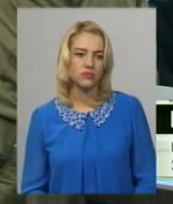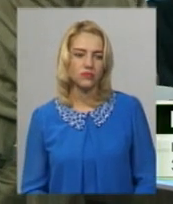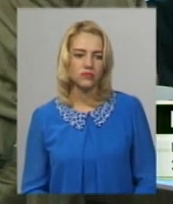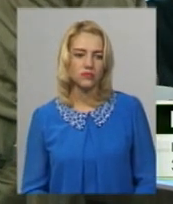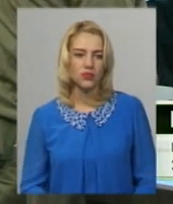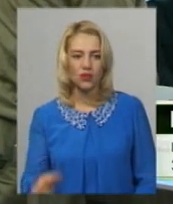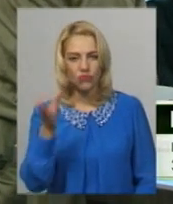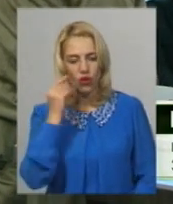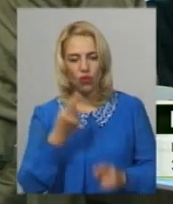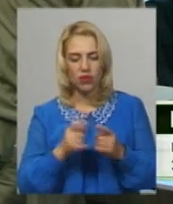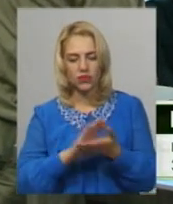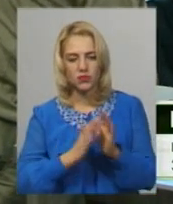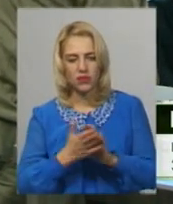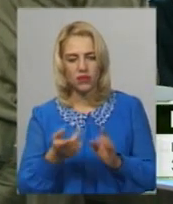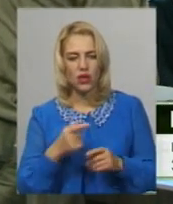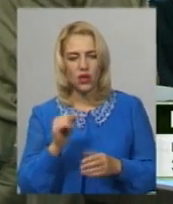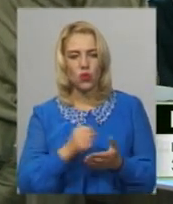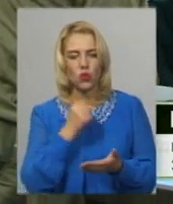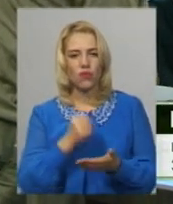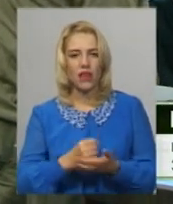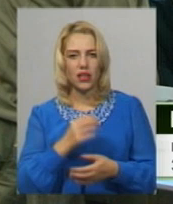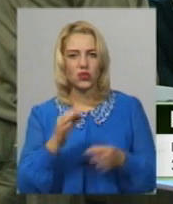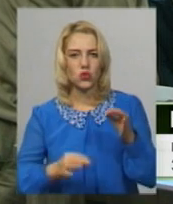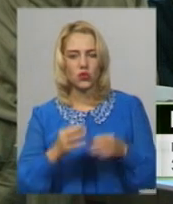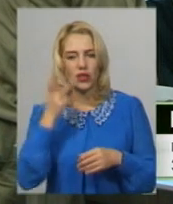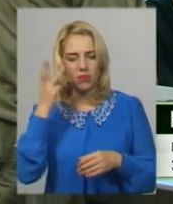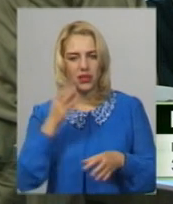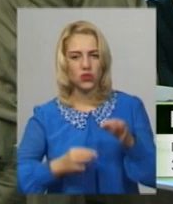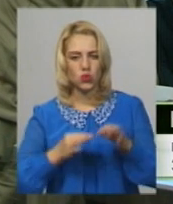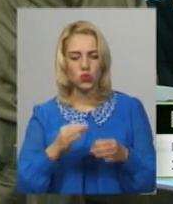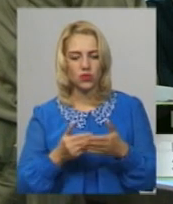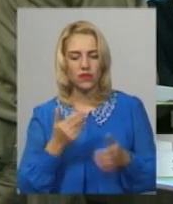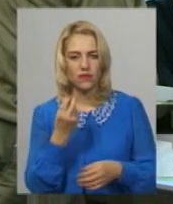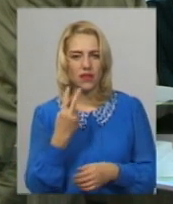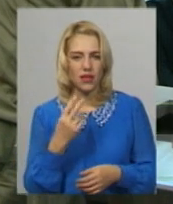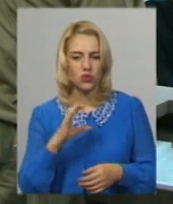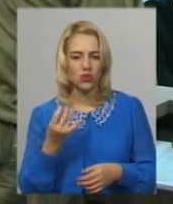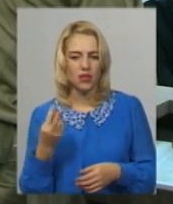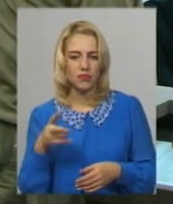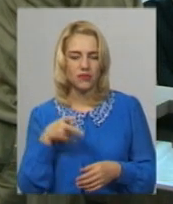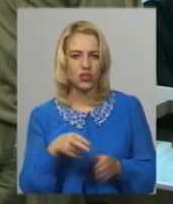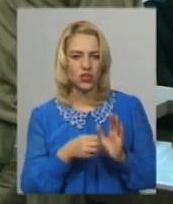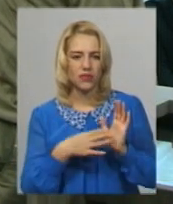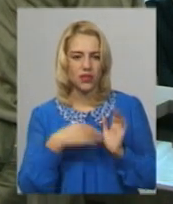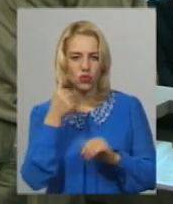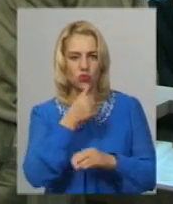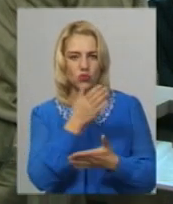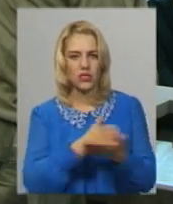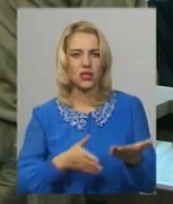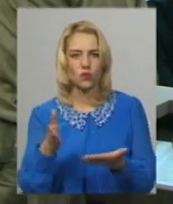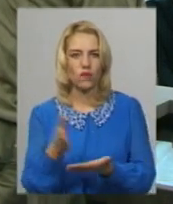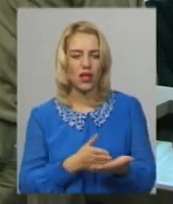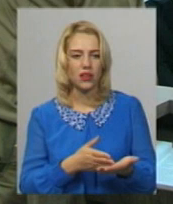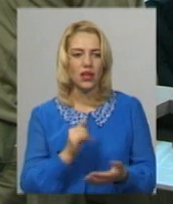і ухвалу слідчого судді Хмельницького міськрайонного суду від 12 серпня 2019 року скасувати